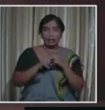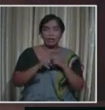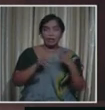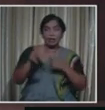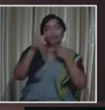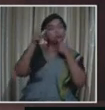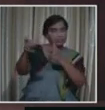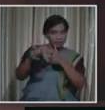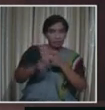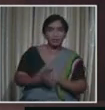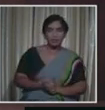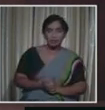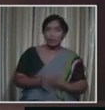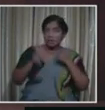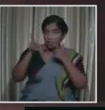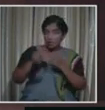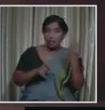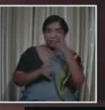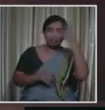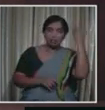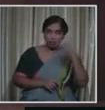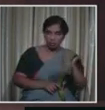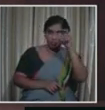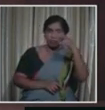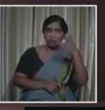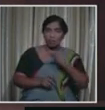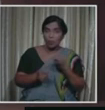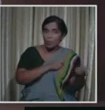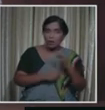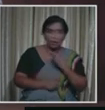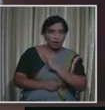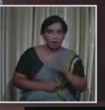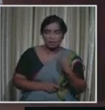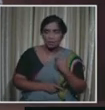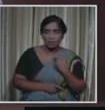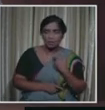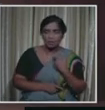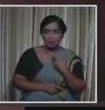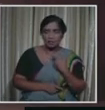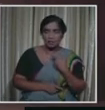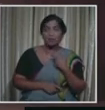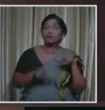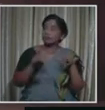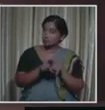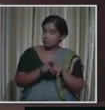තිබනවා වෙඩි තබලා දෙදෙනෙක් ඝාතනය කරනවා අපි ගල් කැටයක් අතින් අත ගත්තේ නේ. ඒ වගේම